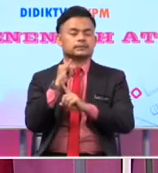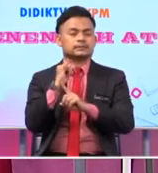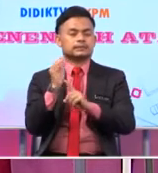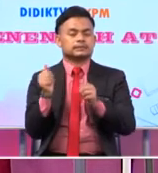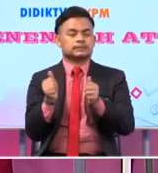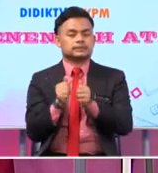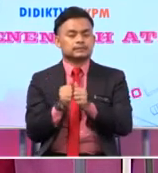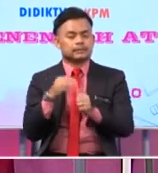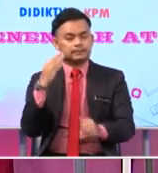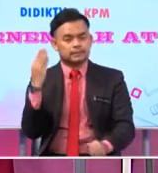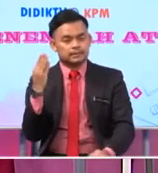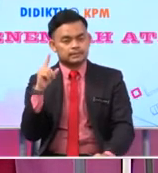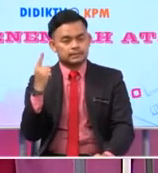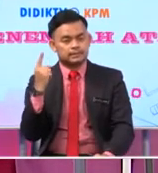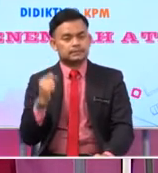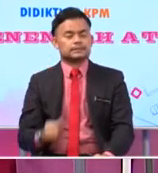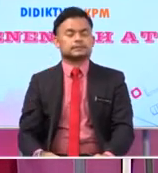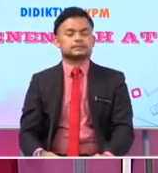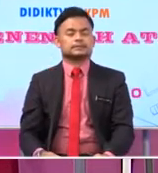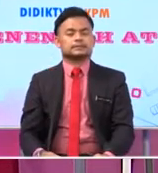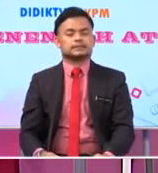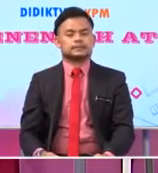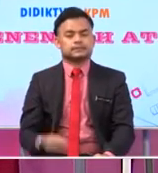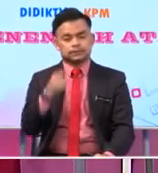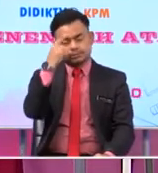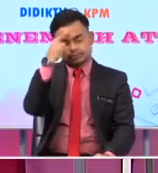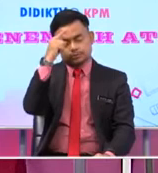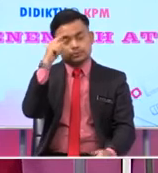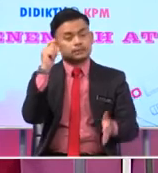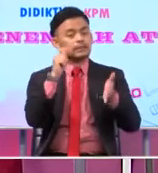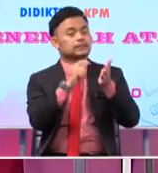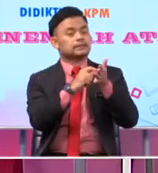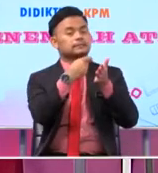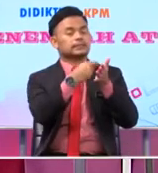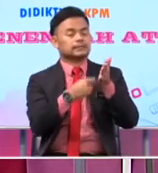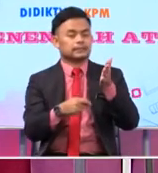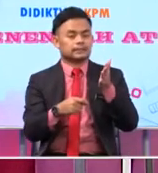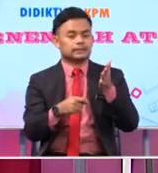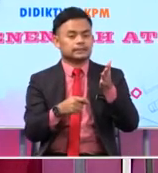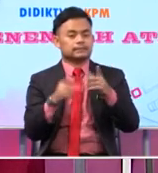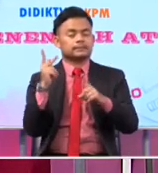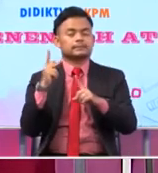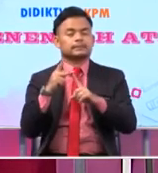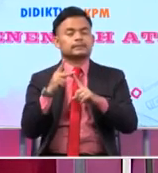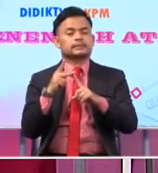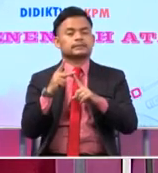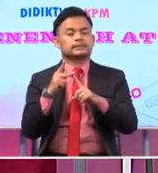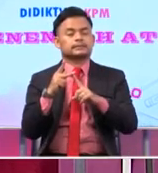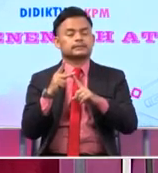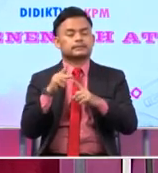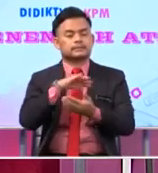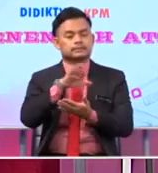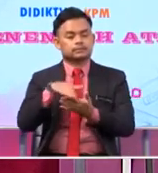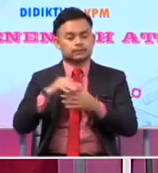macam Ira sebuah kan tadi y sebagai salah satu tanda penghargaan kepada ahli keluarga dan mengeratkan hubungan